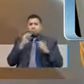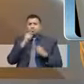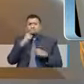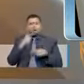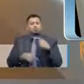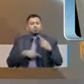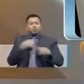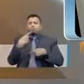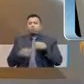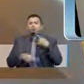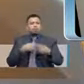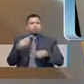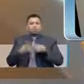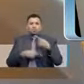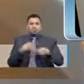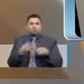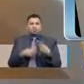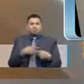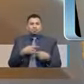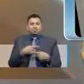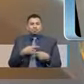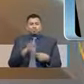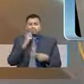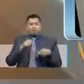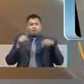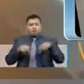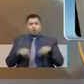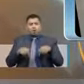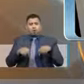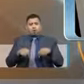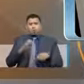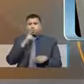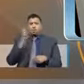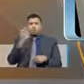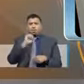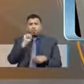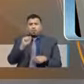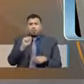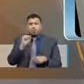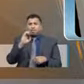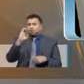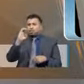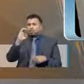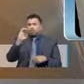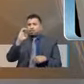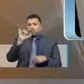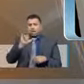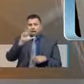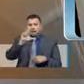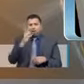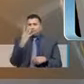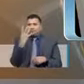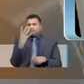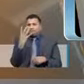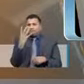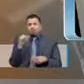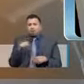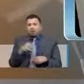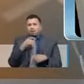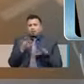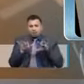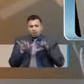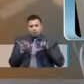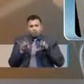مستمرة. هي اليوم نتكلم عن الجيل الرابع اللي الكل يتكلم بلغة التكنولوجيا